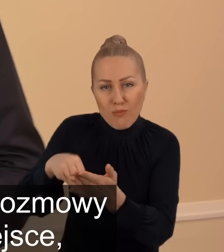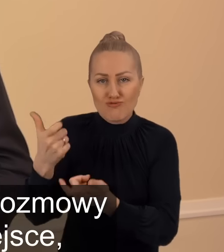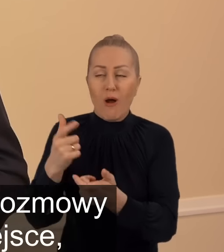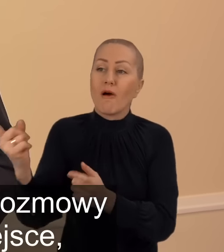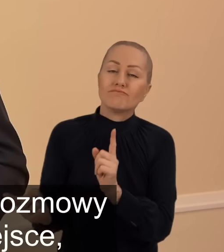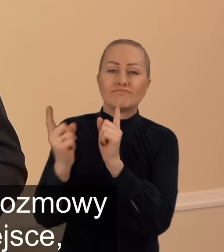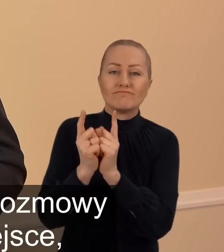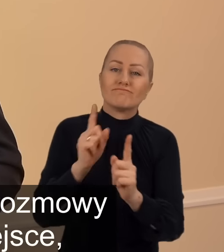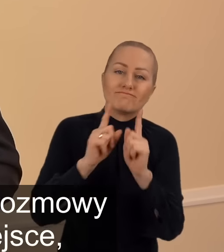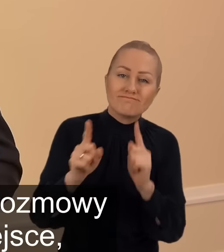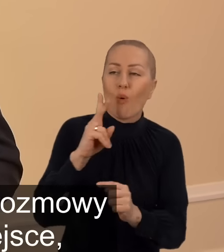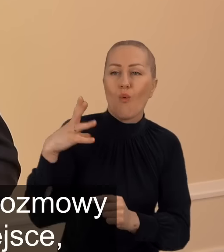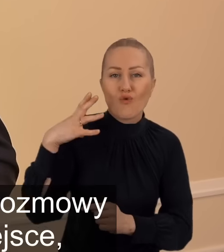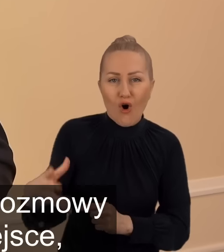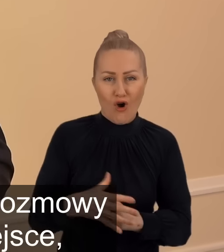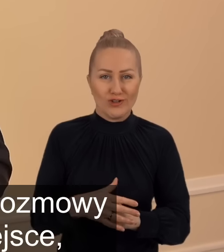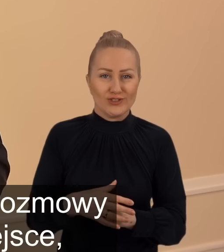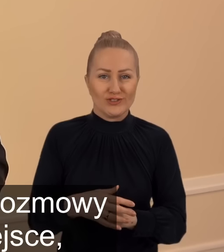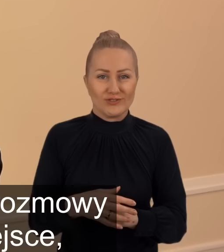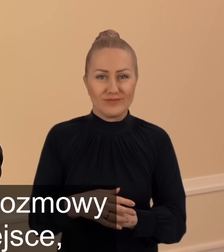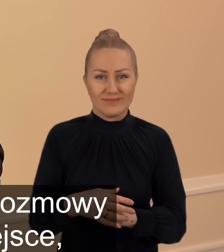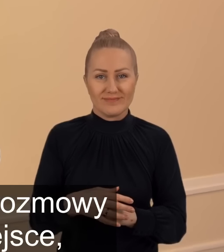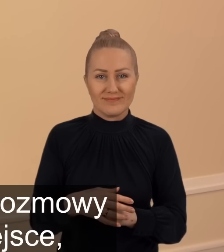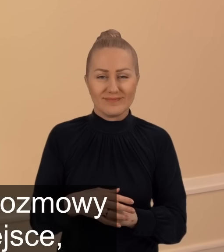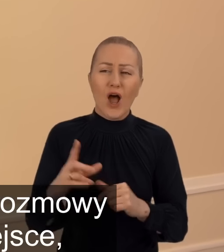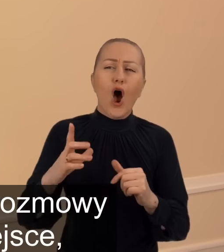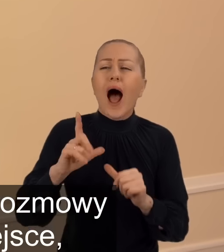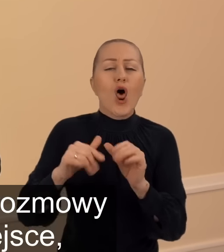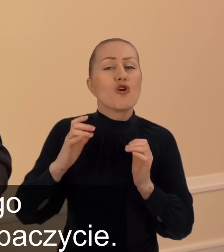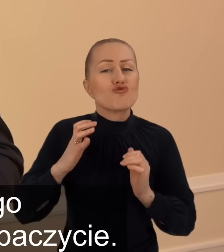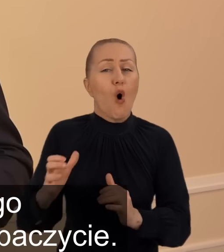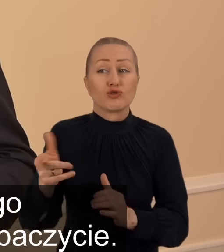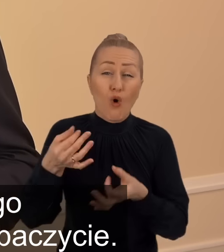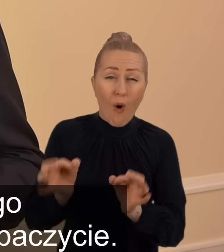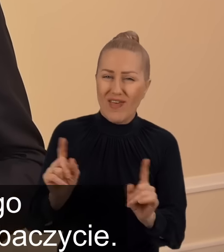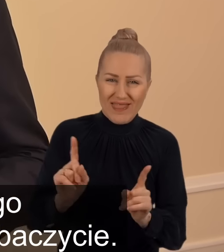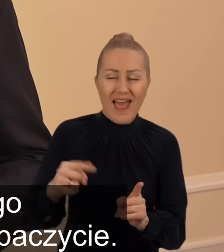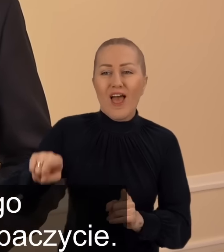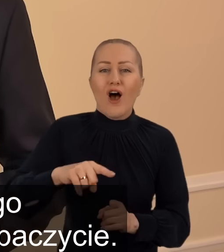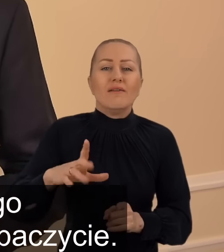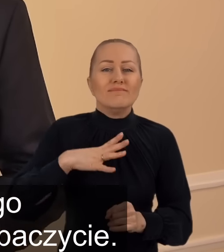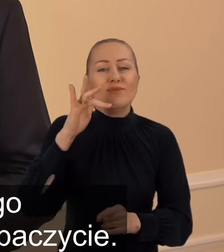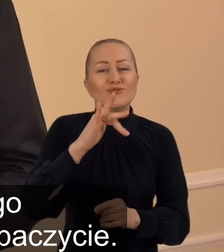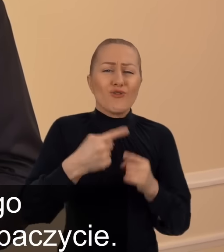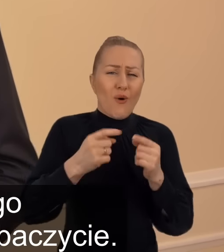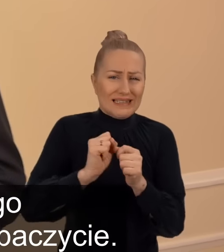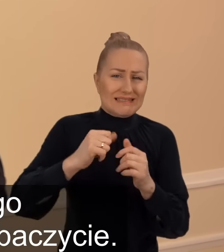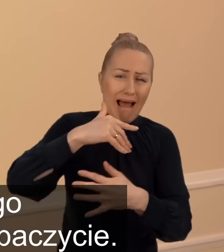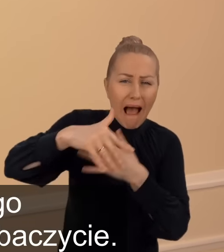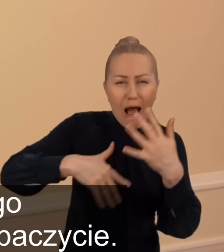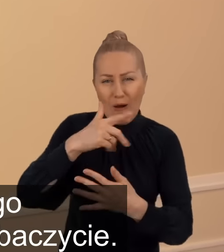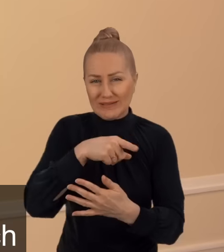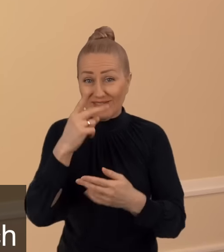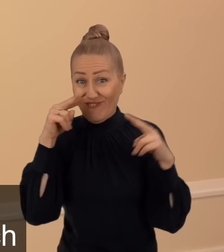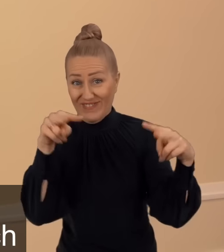na rozmowy gości w trochę mniej oficjalne miejsce, więc tam troszeczkę też takiego kontrolowanego chaosu na pewno